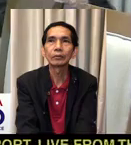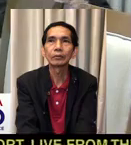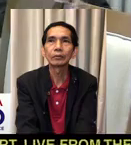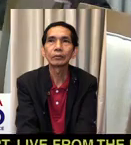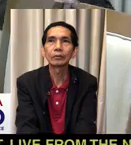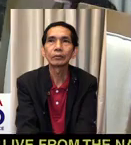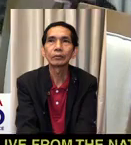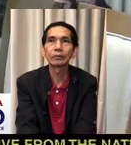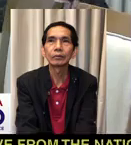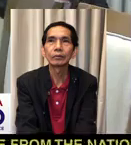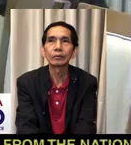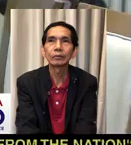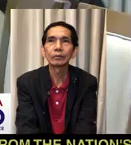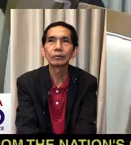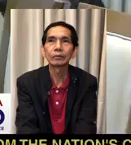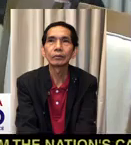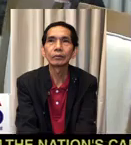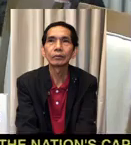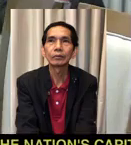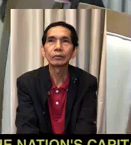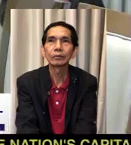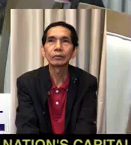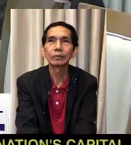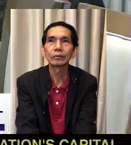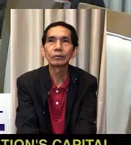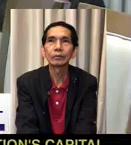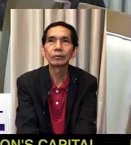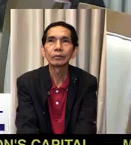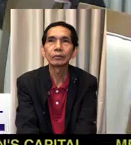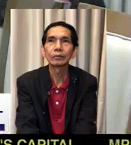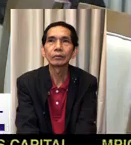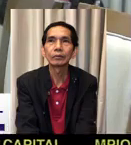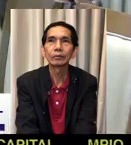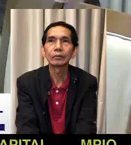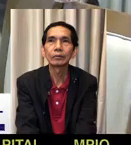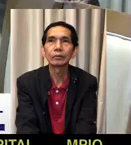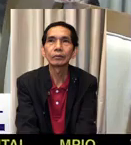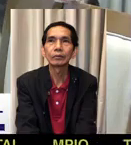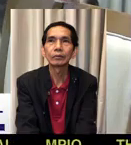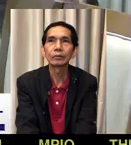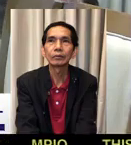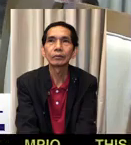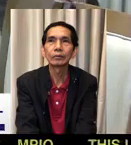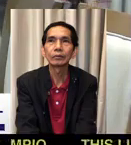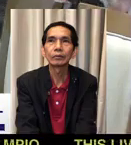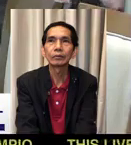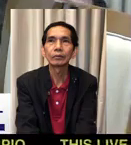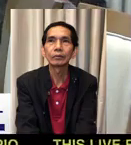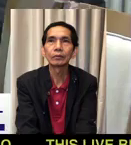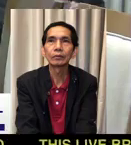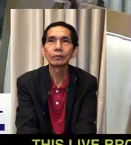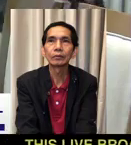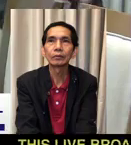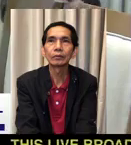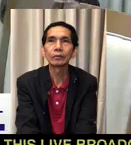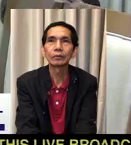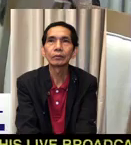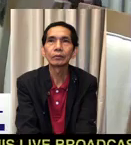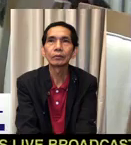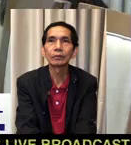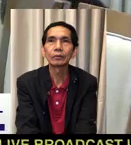mga tao sa pamahalaan yung mga hindi kanais-nais na gawain. Maliit o